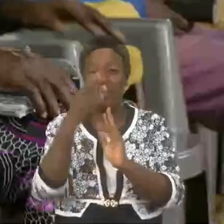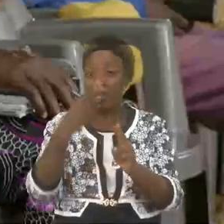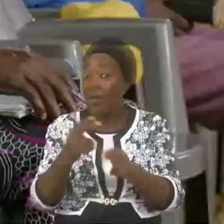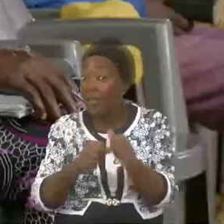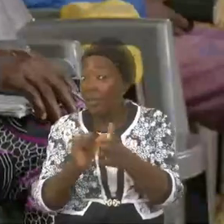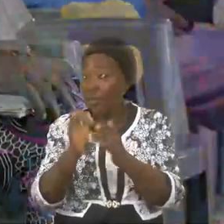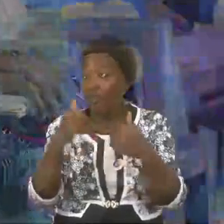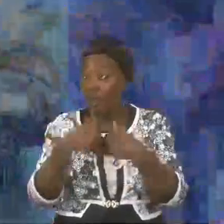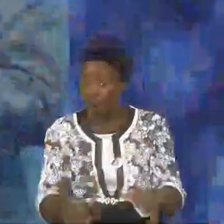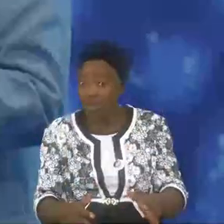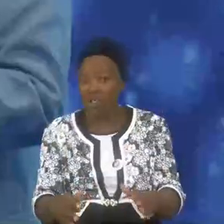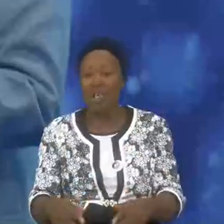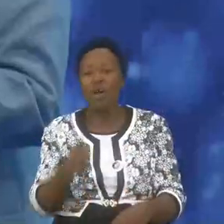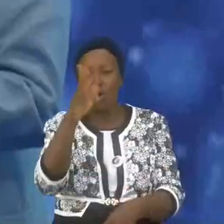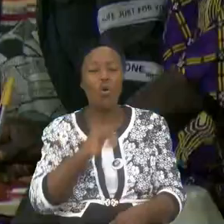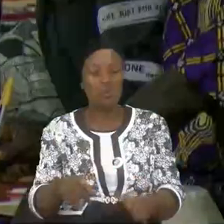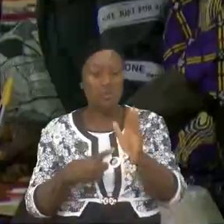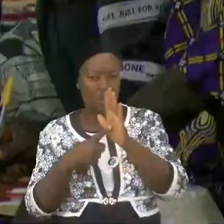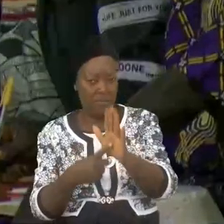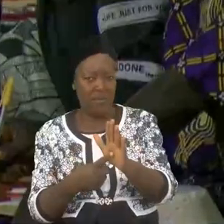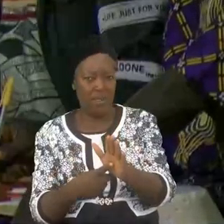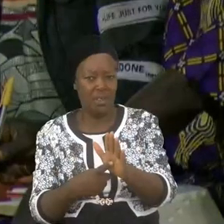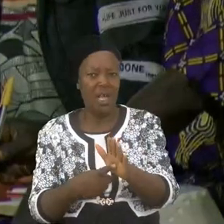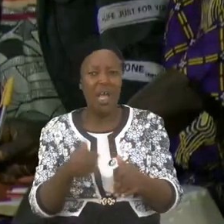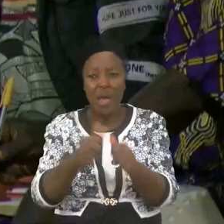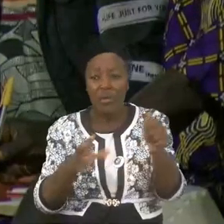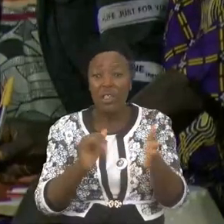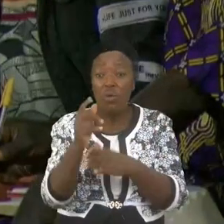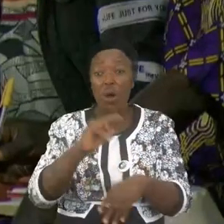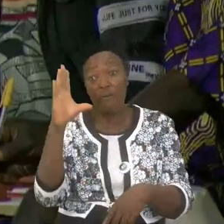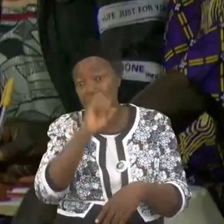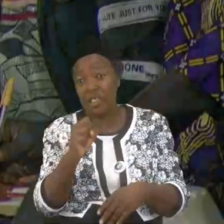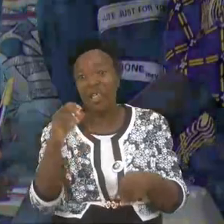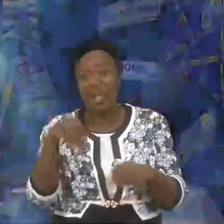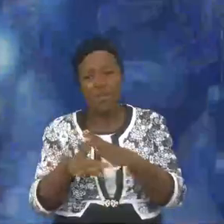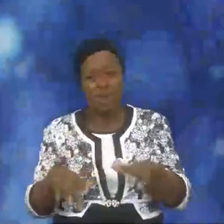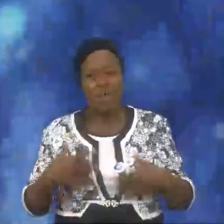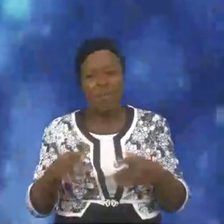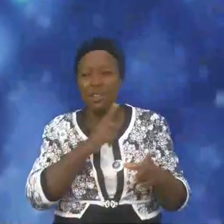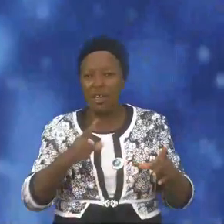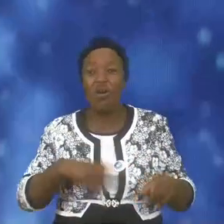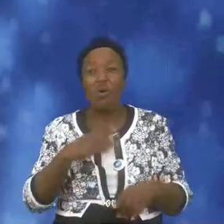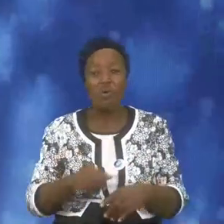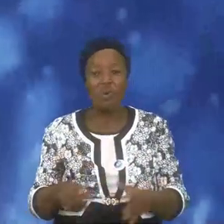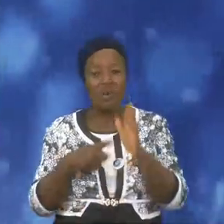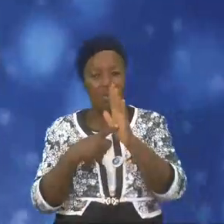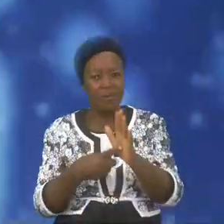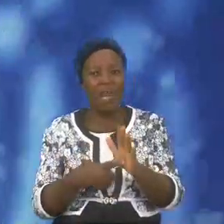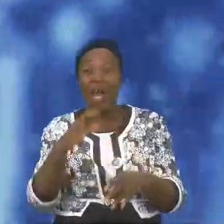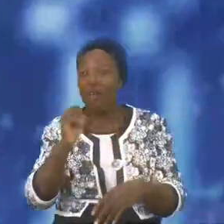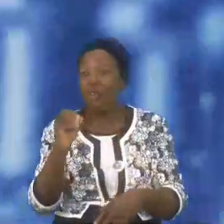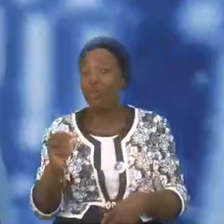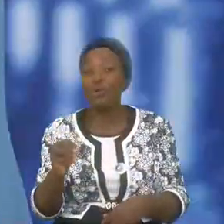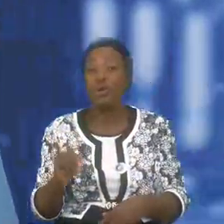ce que tu as perdu, Dieu va révéler. Tout ce que tu rates, le Seigneur va révéler.